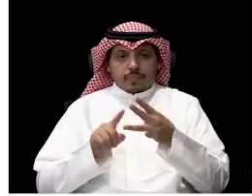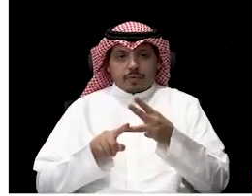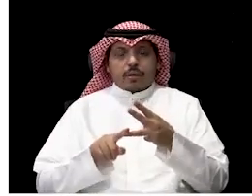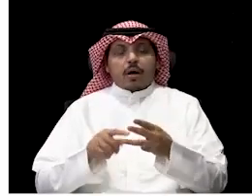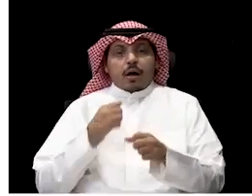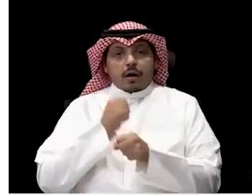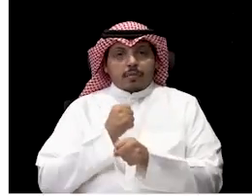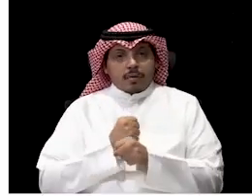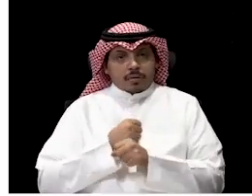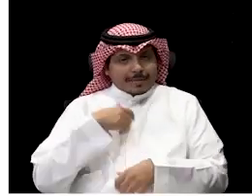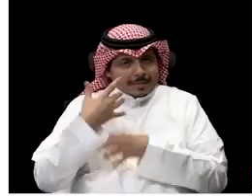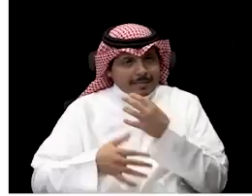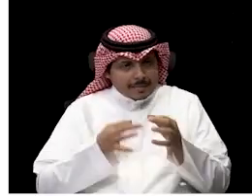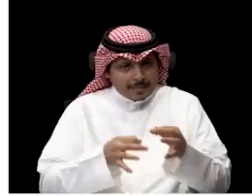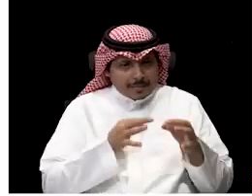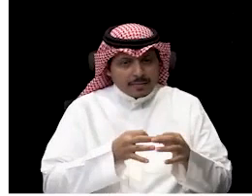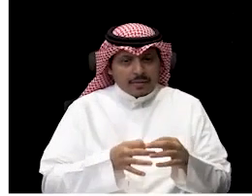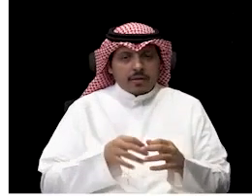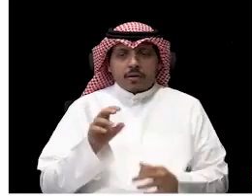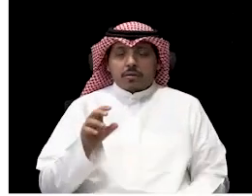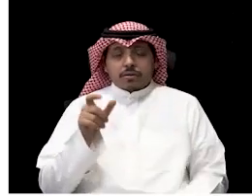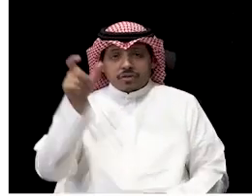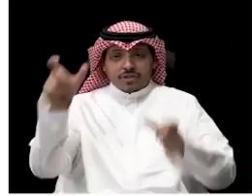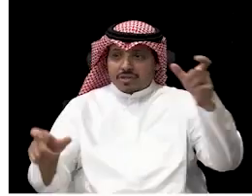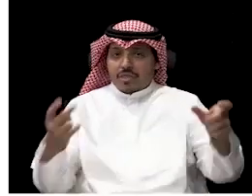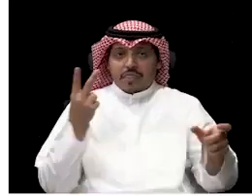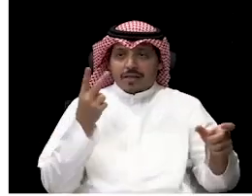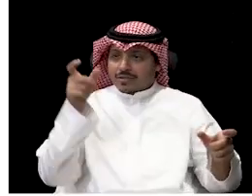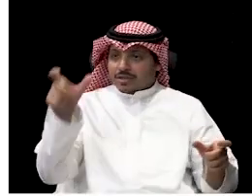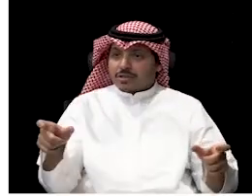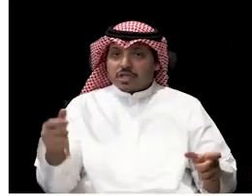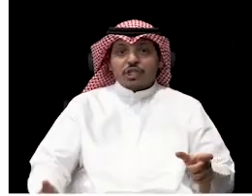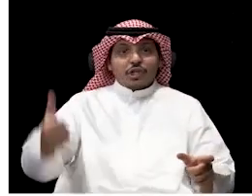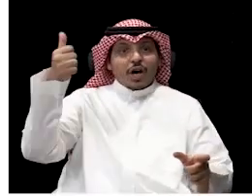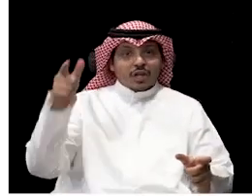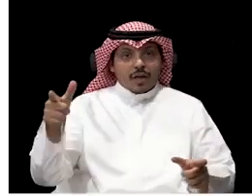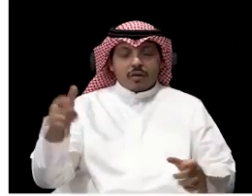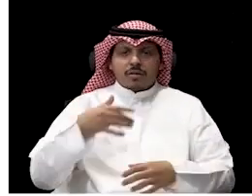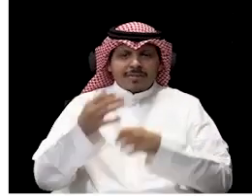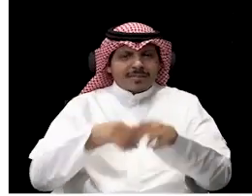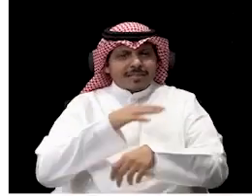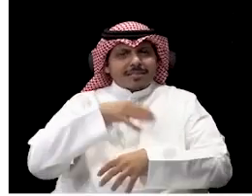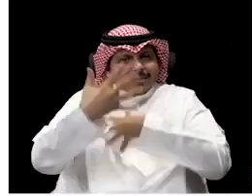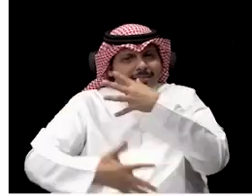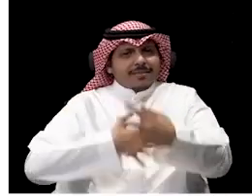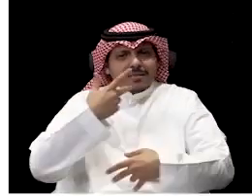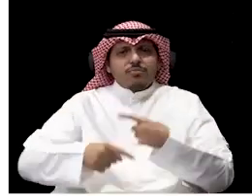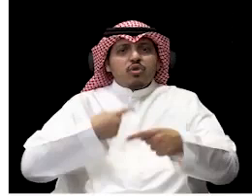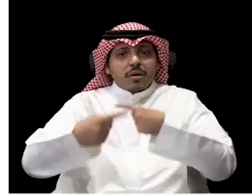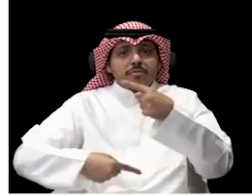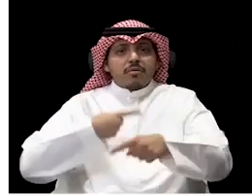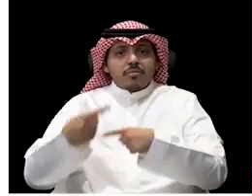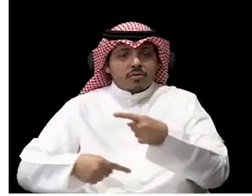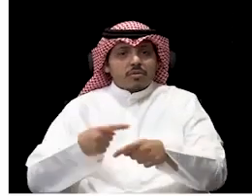بين الشخص المنجز والشخص الغير المنجز؟ المنجز دائما يبذل جهد ومستمر ومواظب،